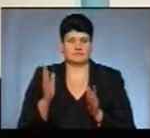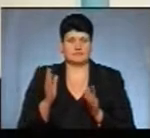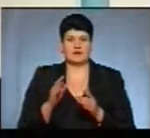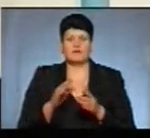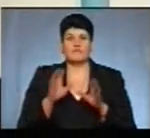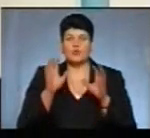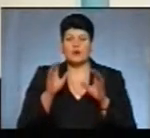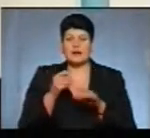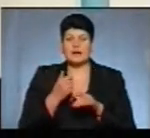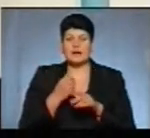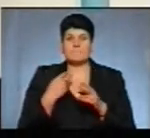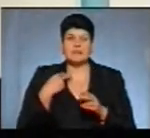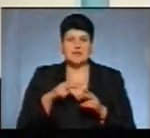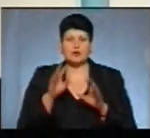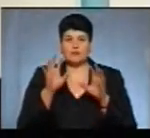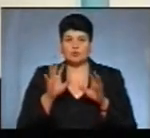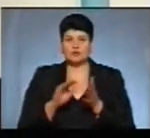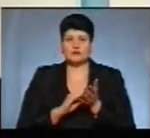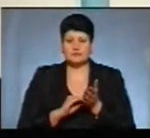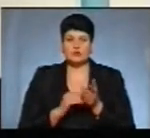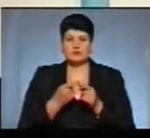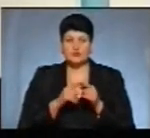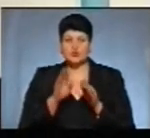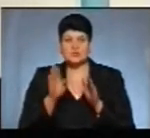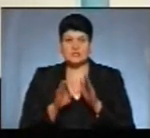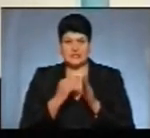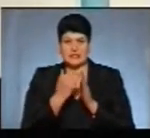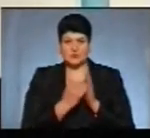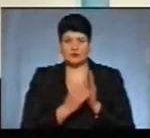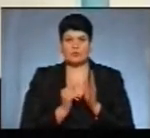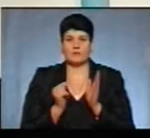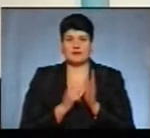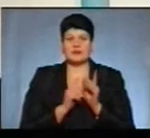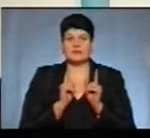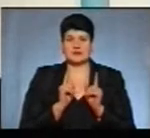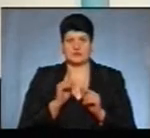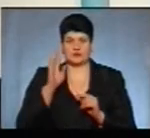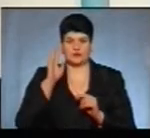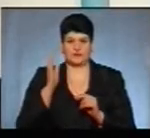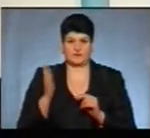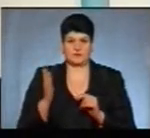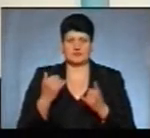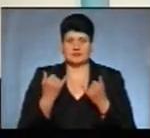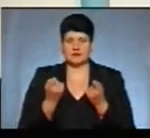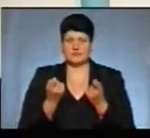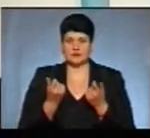Кримінальний кодекс і стаття так була виписана, що в основному під цю статтю підпадали тільки чоловіки. Зараз воно